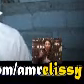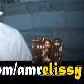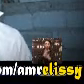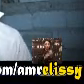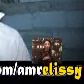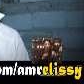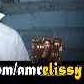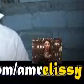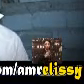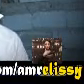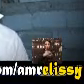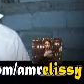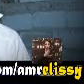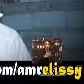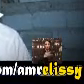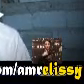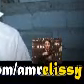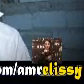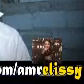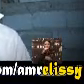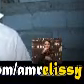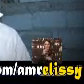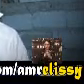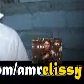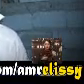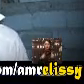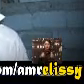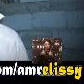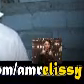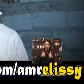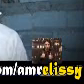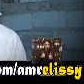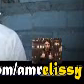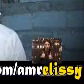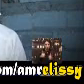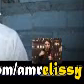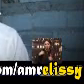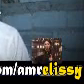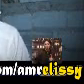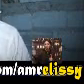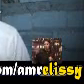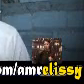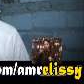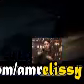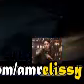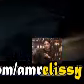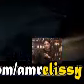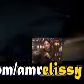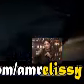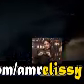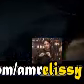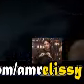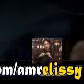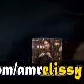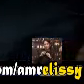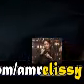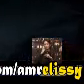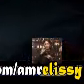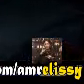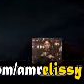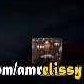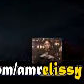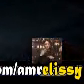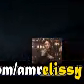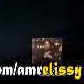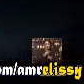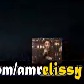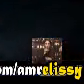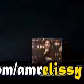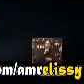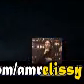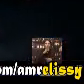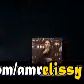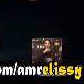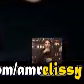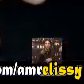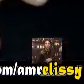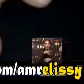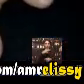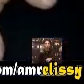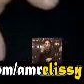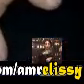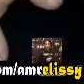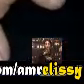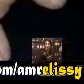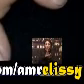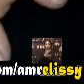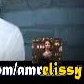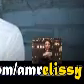وعندي بنتين طبيعيين واختي التانية نفس الحالة برضو، وظروف ان انا يعني مفيش دخل مفيش